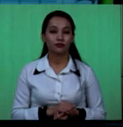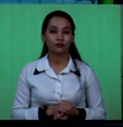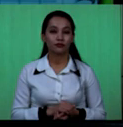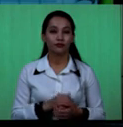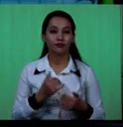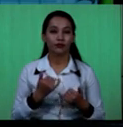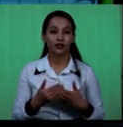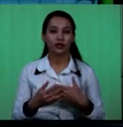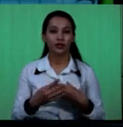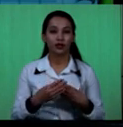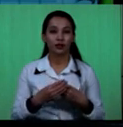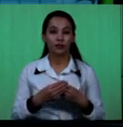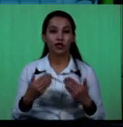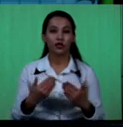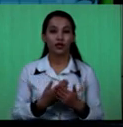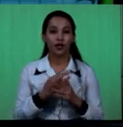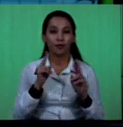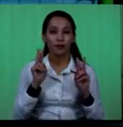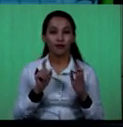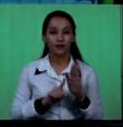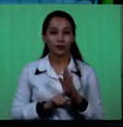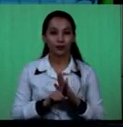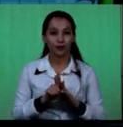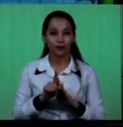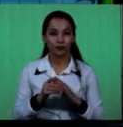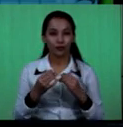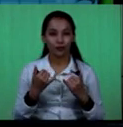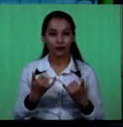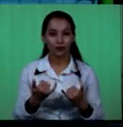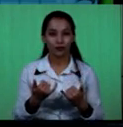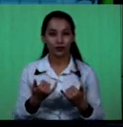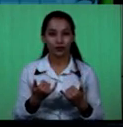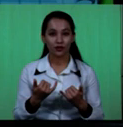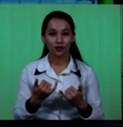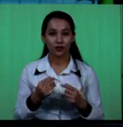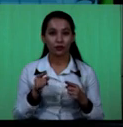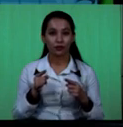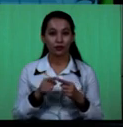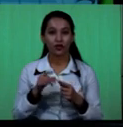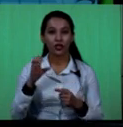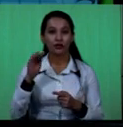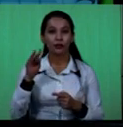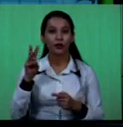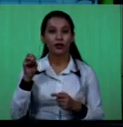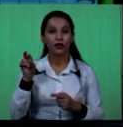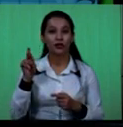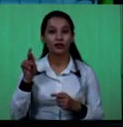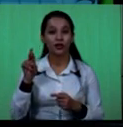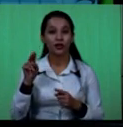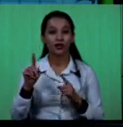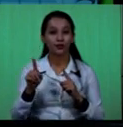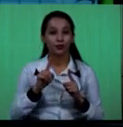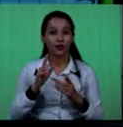Keling, endi sizlar bilan yangi mavzuyimizni boshlasak. Bugun biz sizlar bilan burchak simmetriyasi haqida